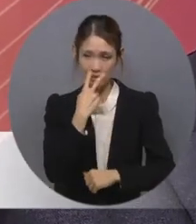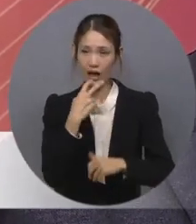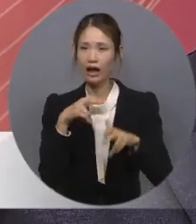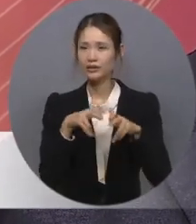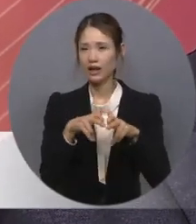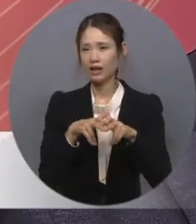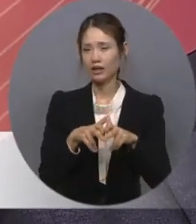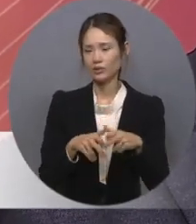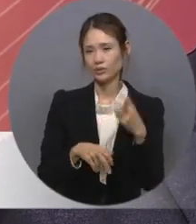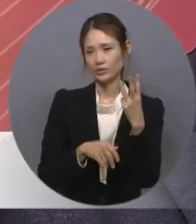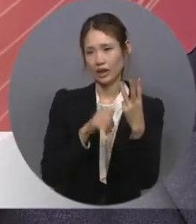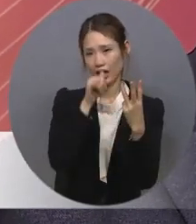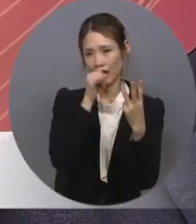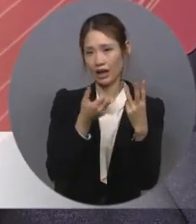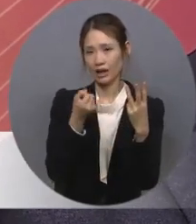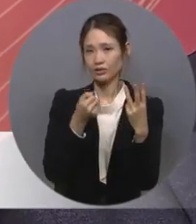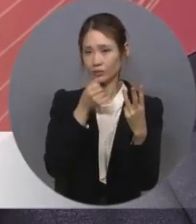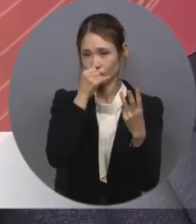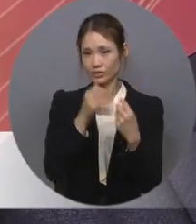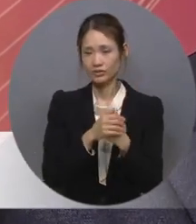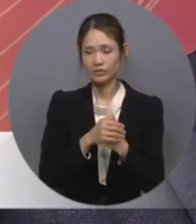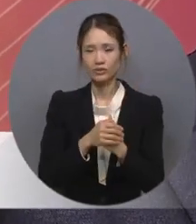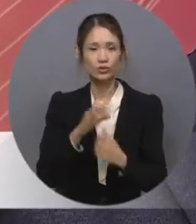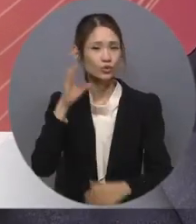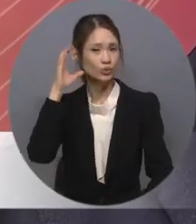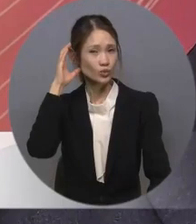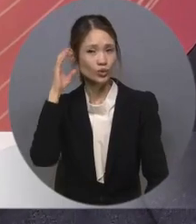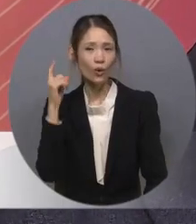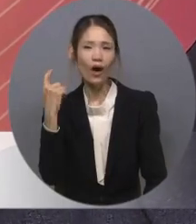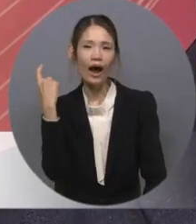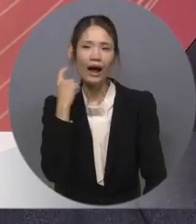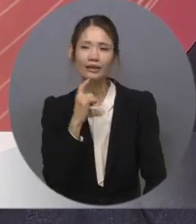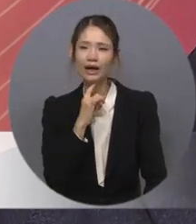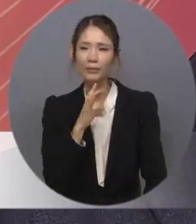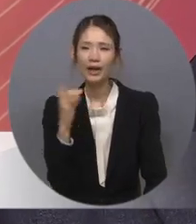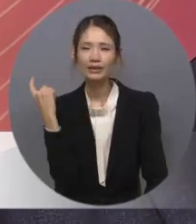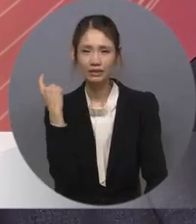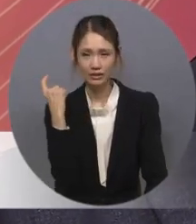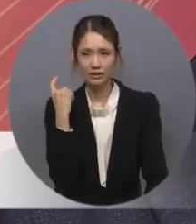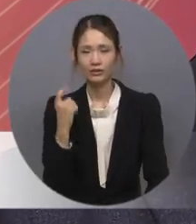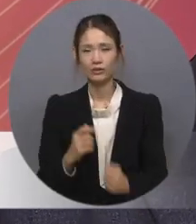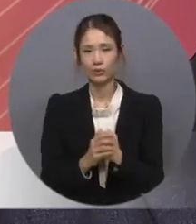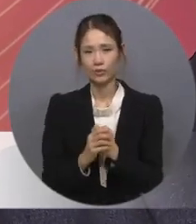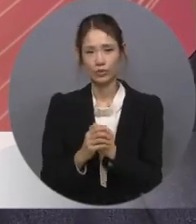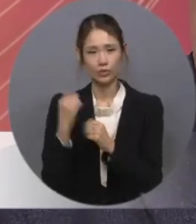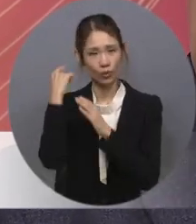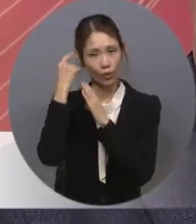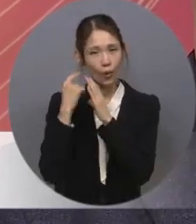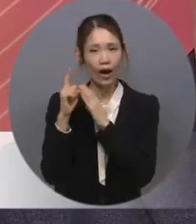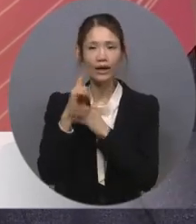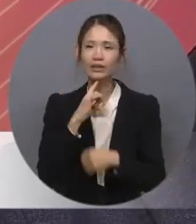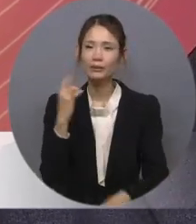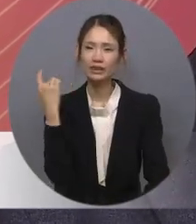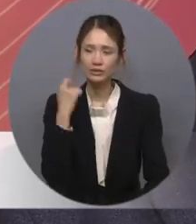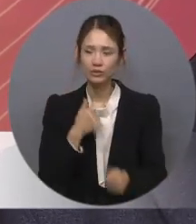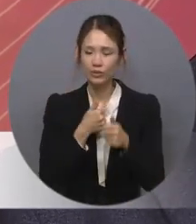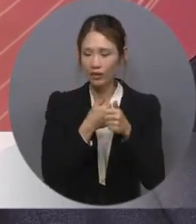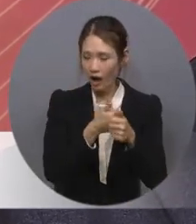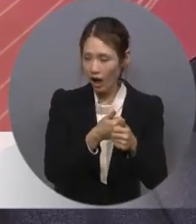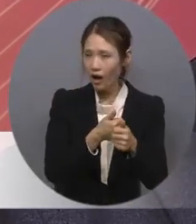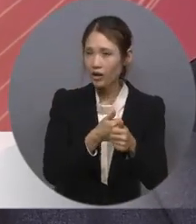그래서 그냥 한쪽 귀, 귀도 한쪽 귀만 들리는데 그 한쪽 귀로 듣고